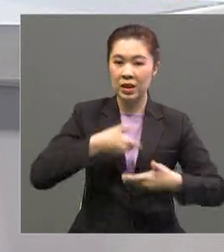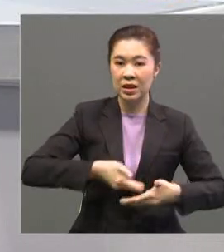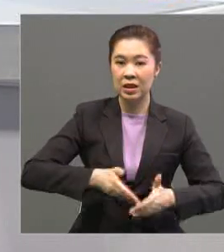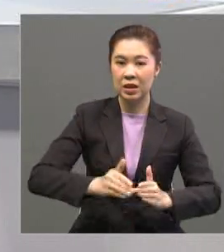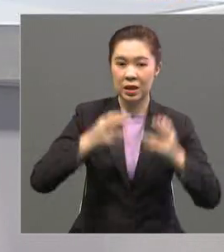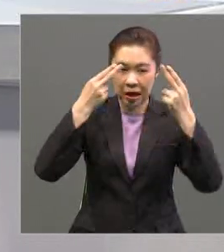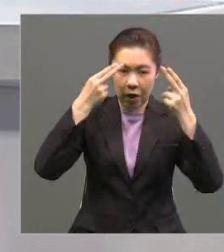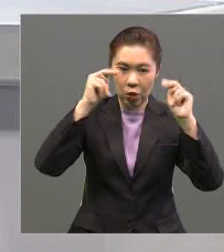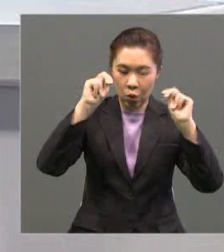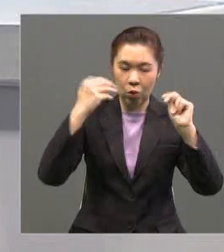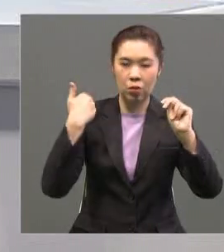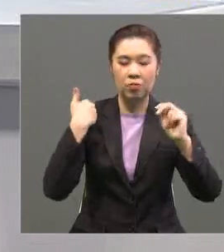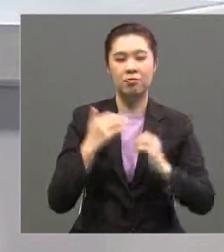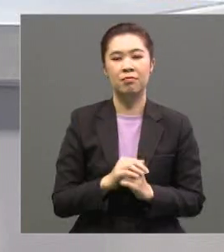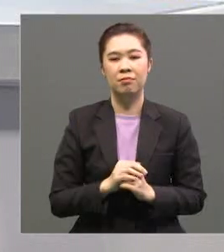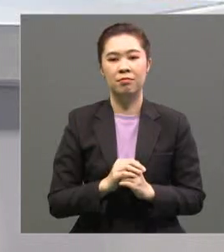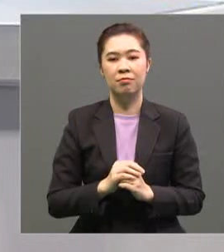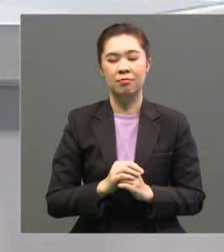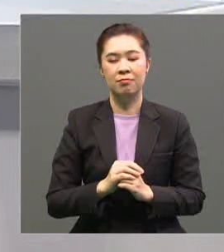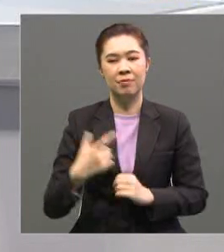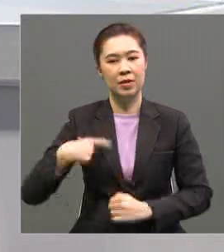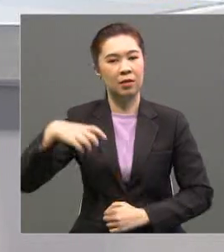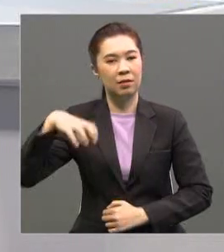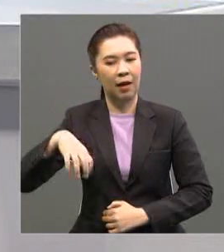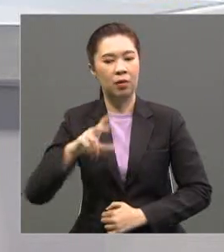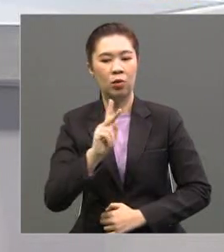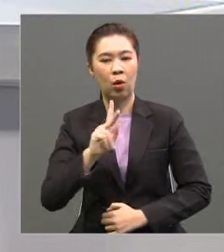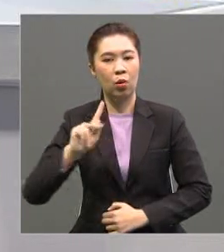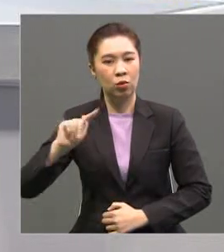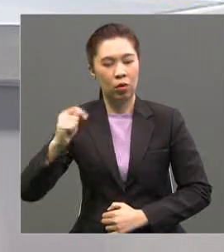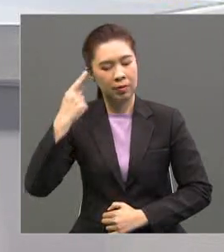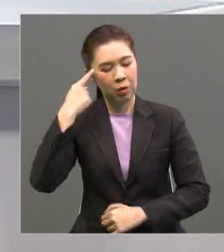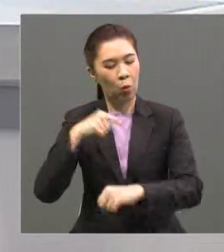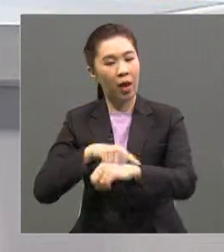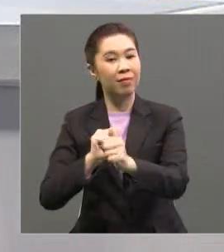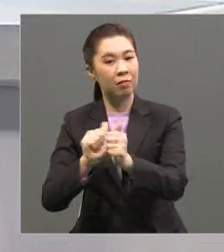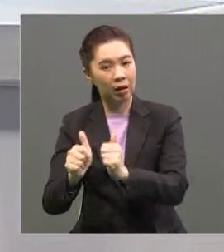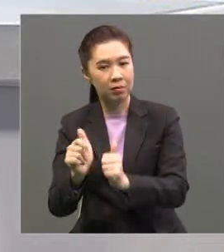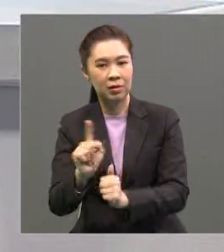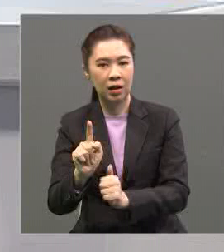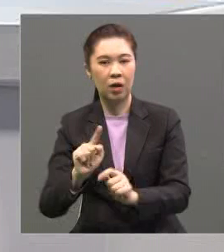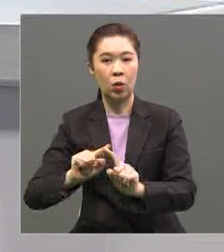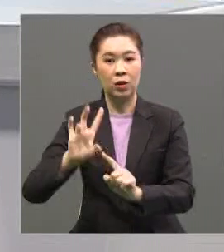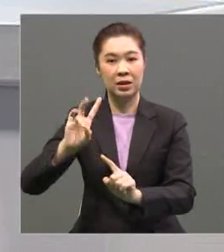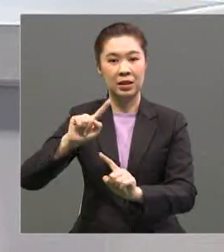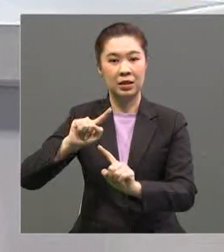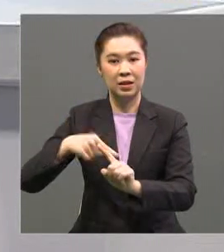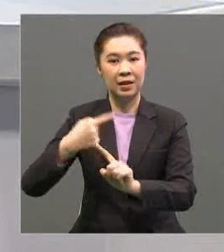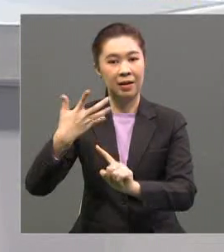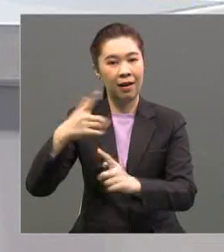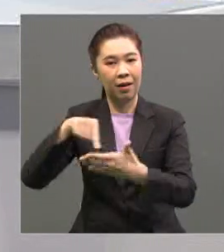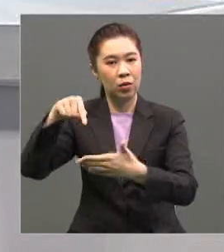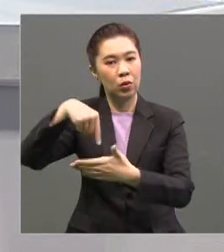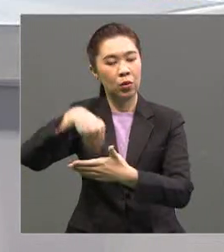กิดว่ายุบ15พอศาลรัฐธรรมนูญออกมาแบบนี้กกต.ทันไหมถ้าเป็น7พฤษภาคมเหมือนเดิมเพราะว่า